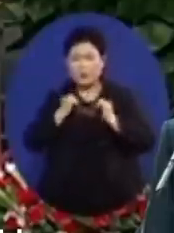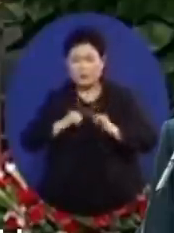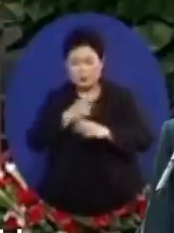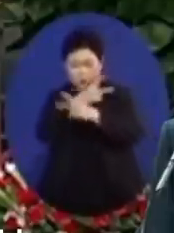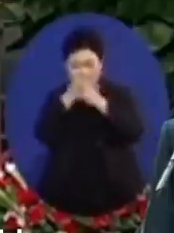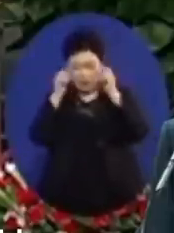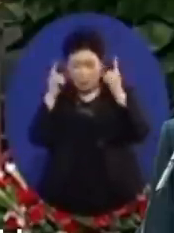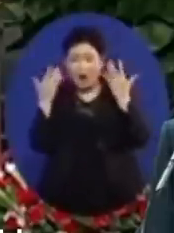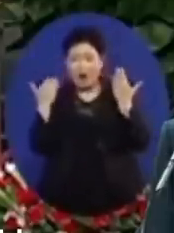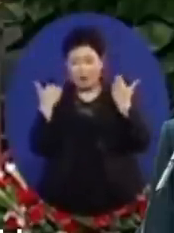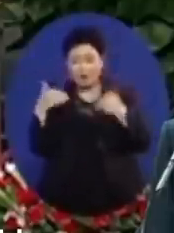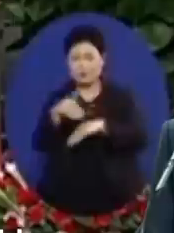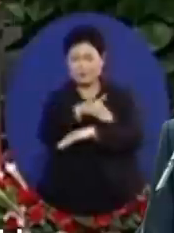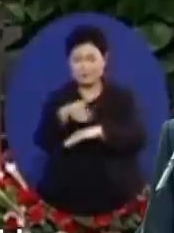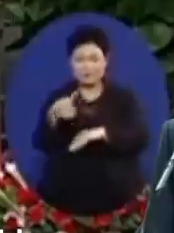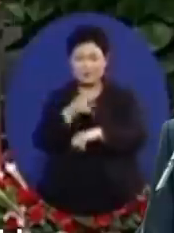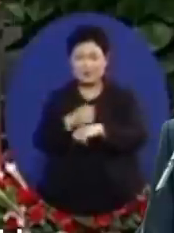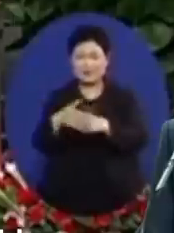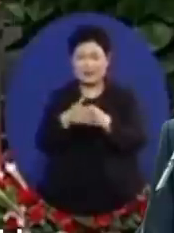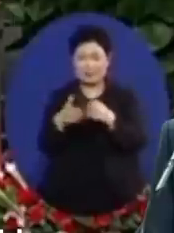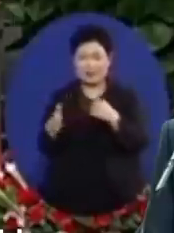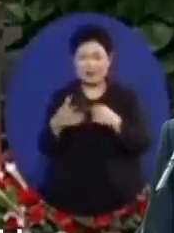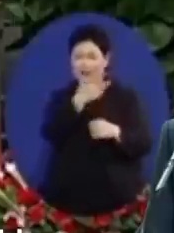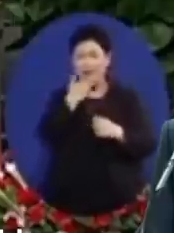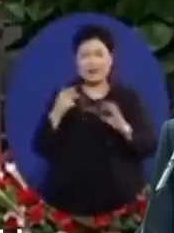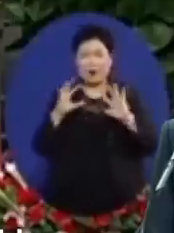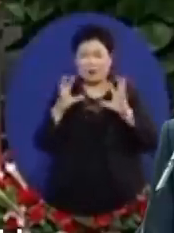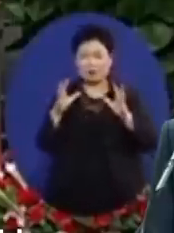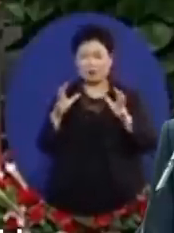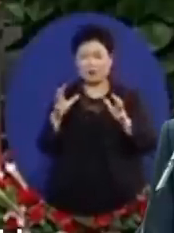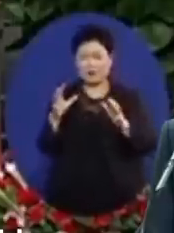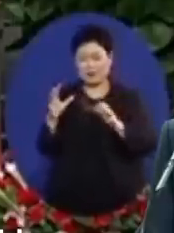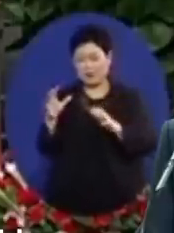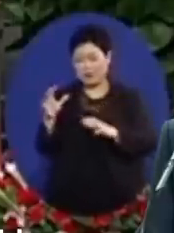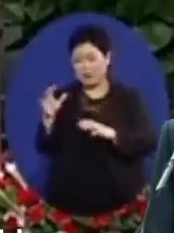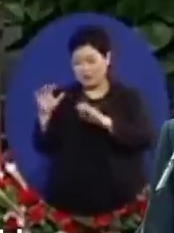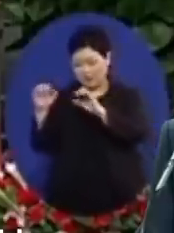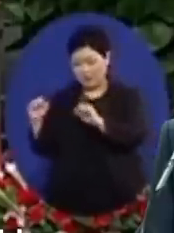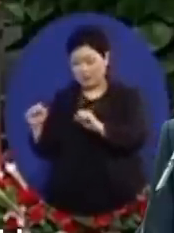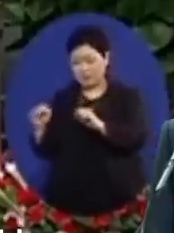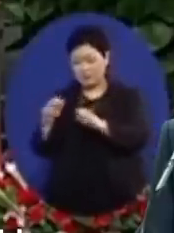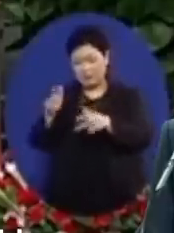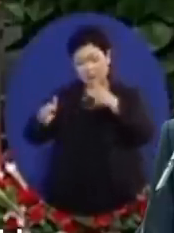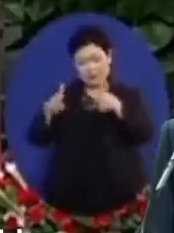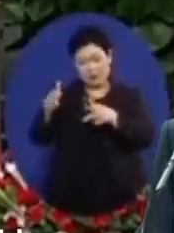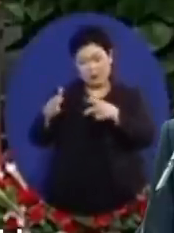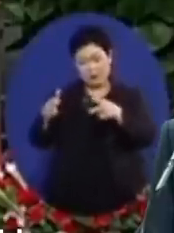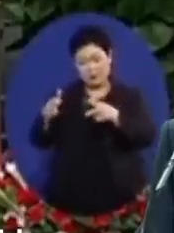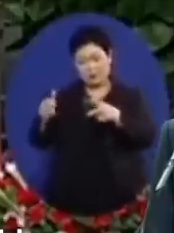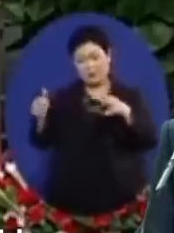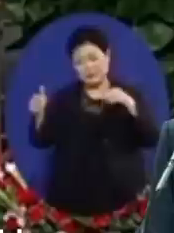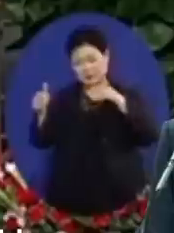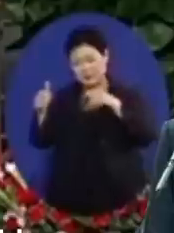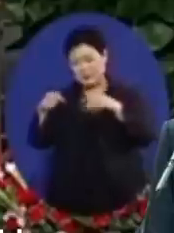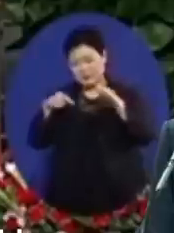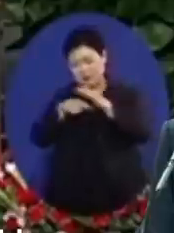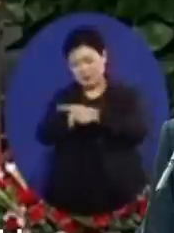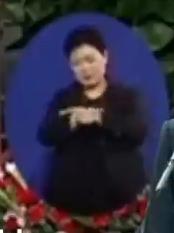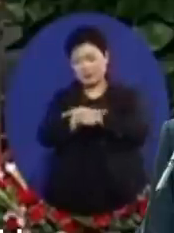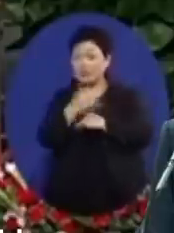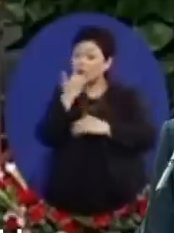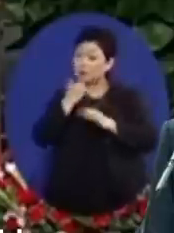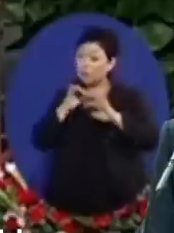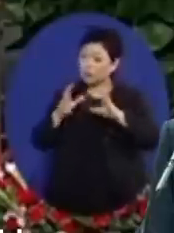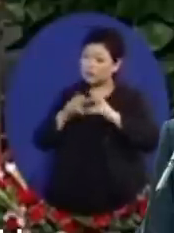학교 가고. 그래서 영국에 있는 사업가들이 모여가지고서 찾아갔습니다. 당신 독일